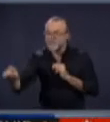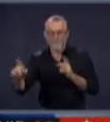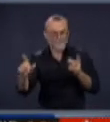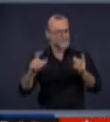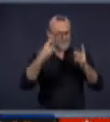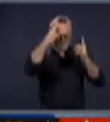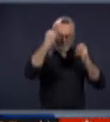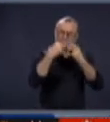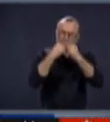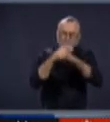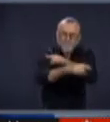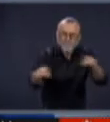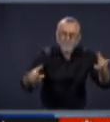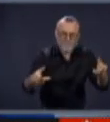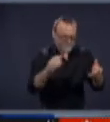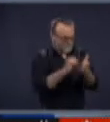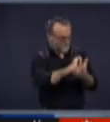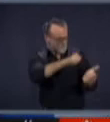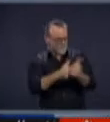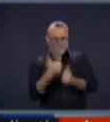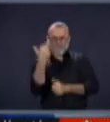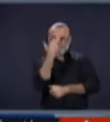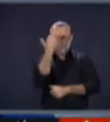autres. C'est parce que nous